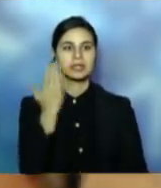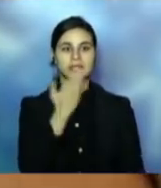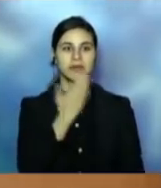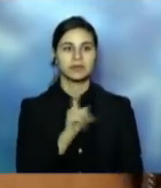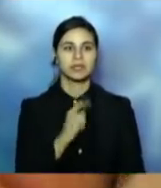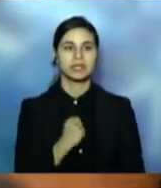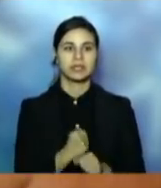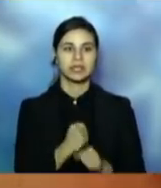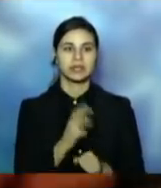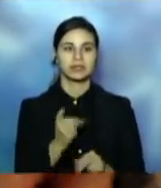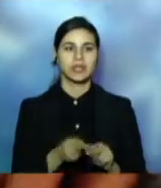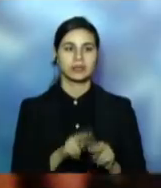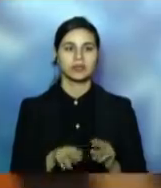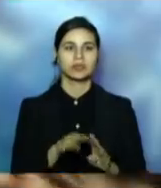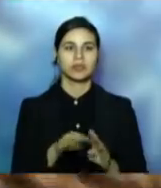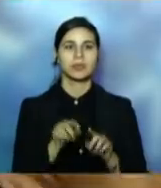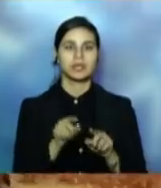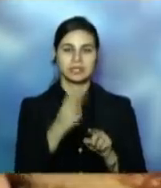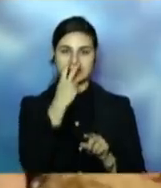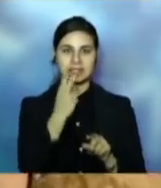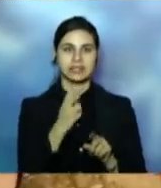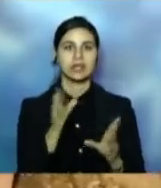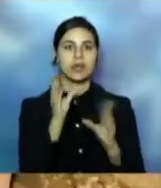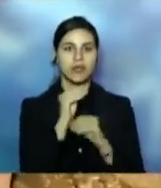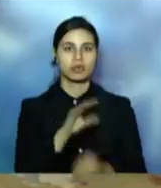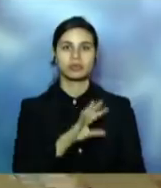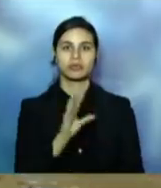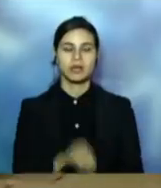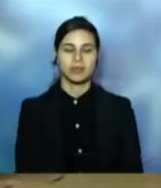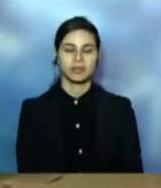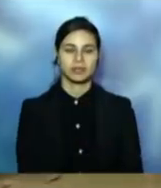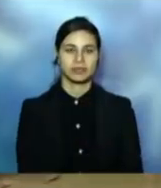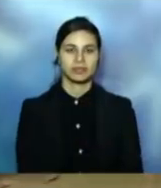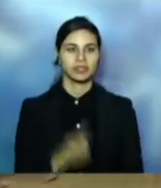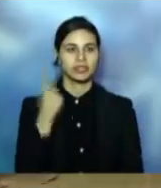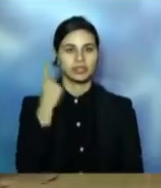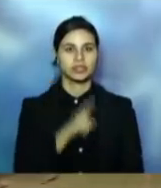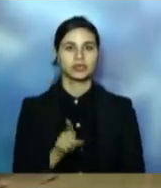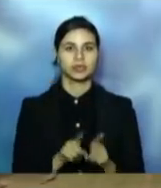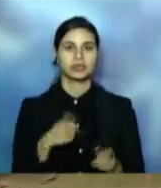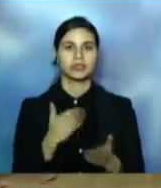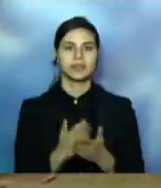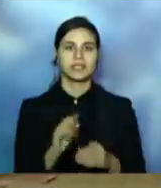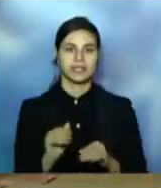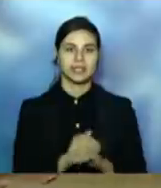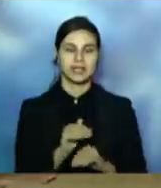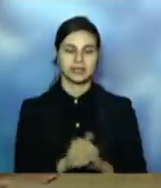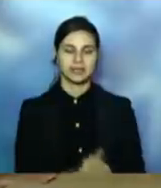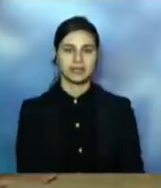რაღაცა გააკეთოს და ამიტომ ჯობია, რომ ის ცელქე მოასწროს ყველაფერში. ჯიუპიცერი და კეთილიც.